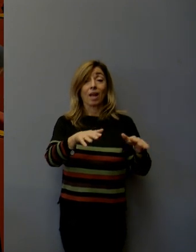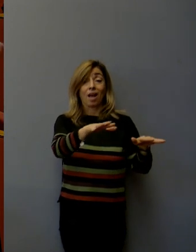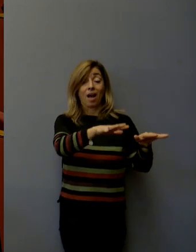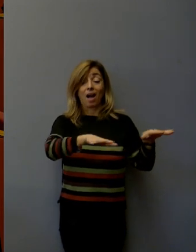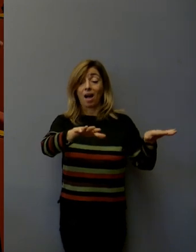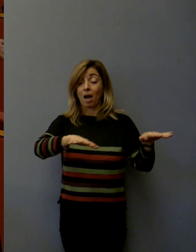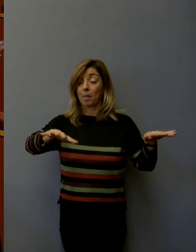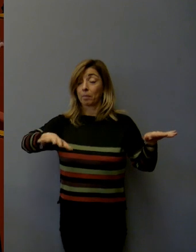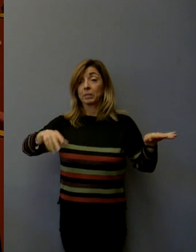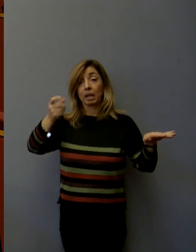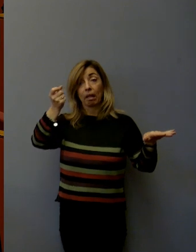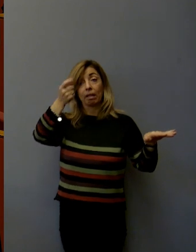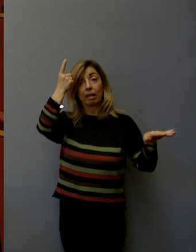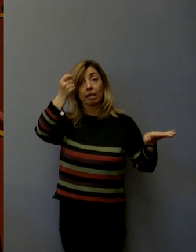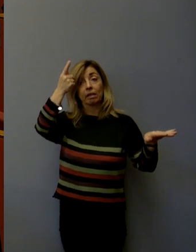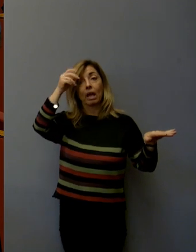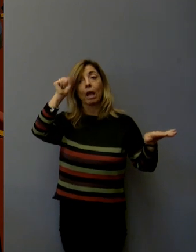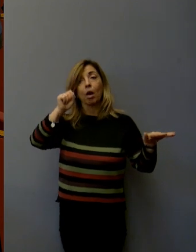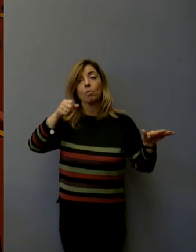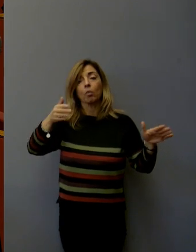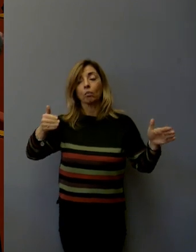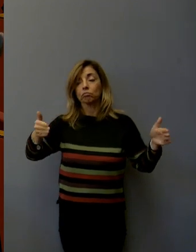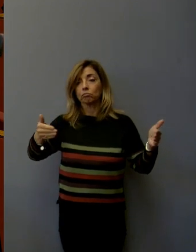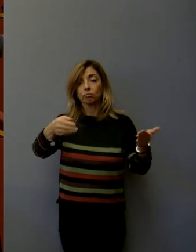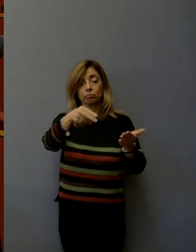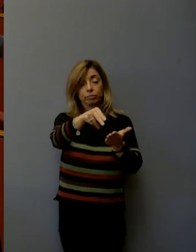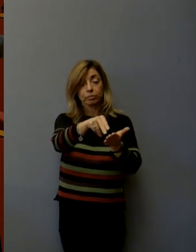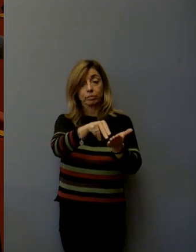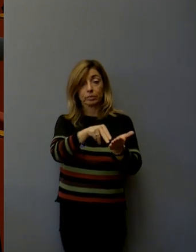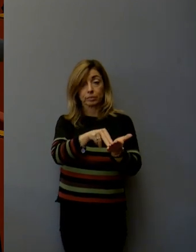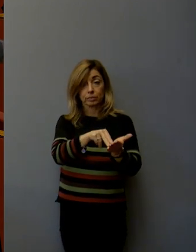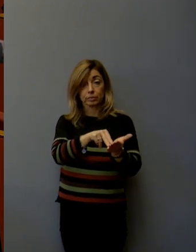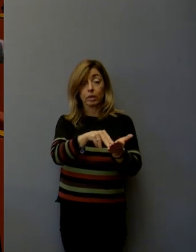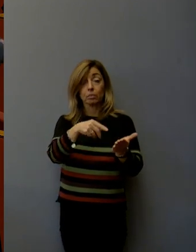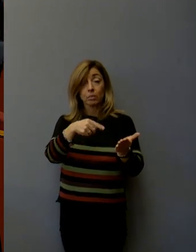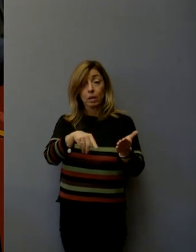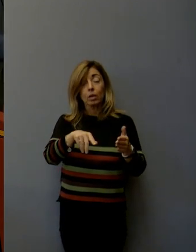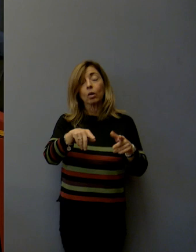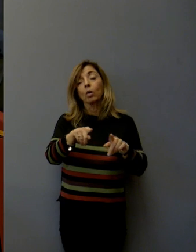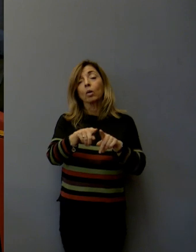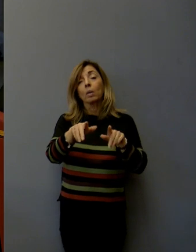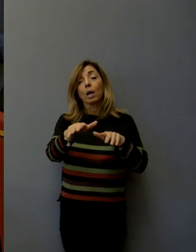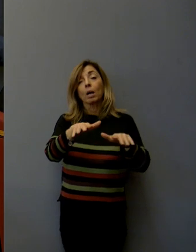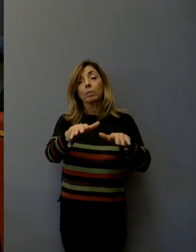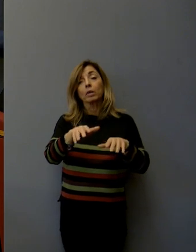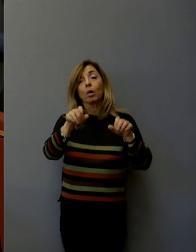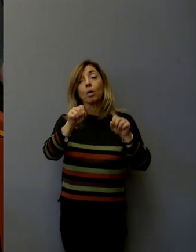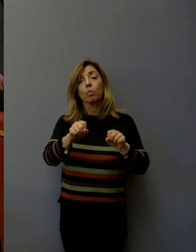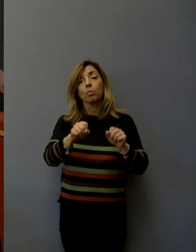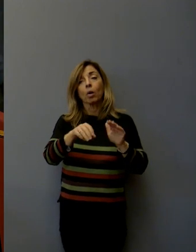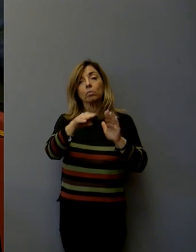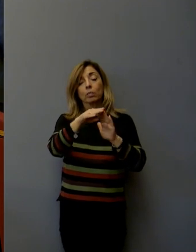credo che si possa anche programmare proprio come amministrazione come amministrazione degli interventi puntuali e specifici